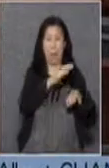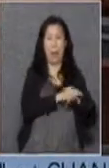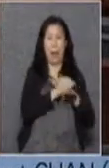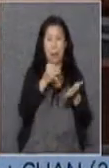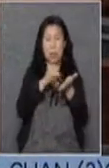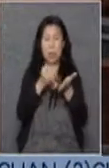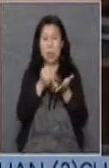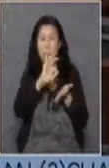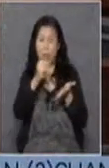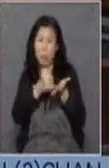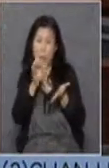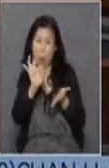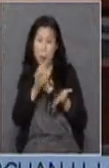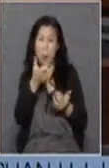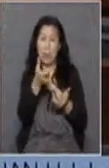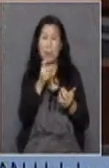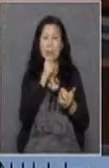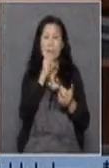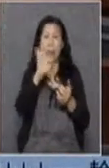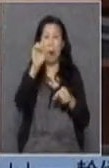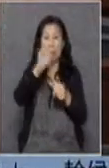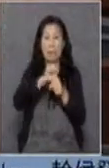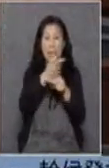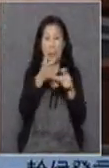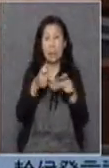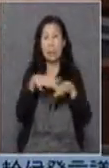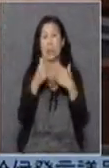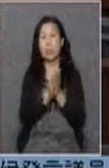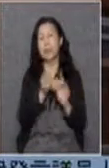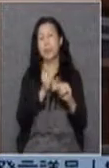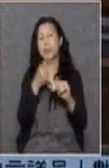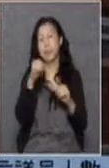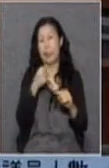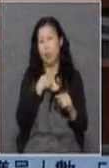用交税了，不加人工的藉口呢是已經是沒有了。